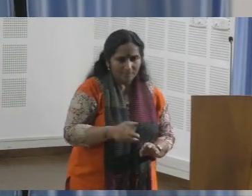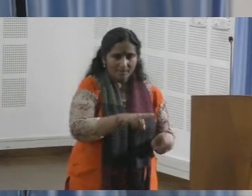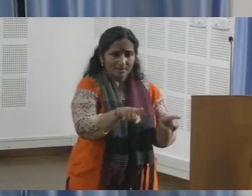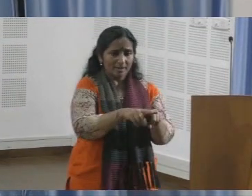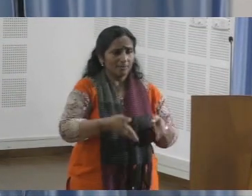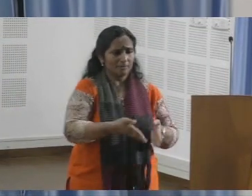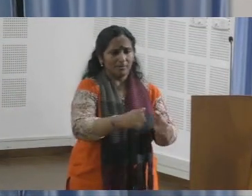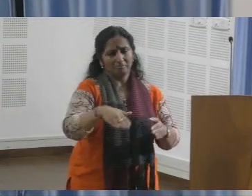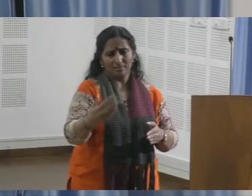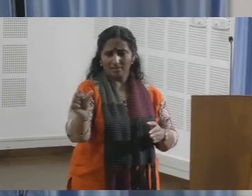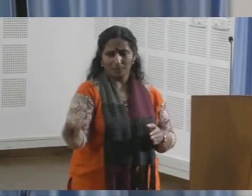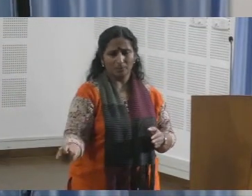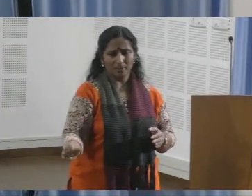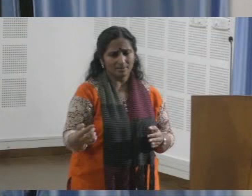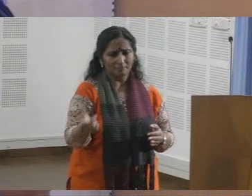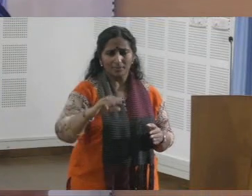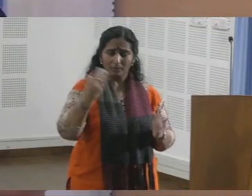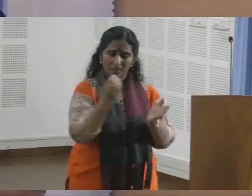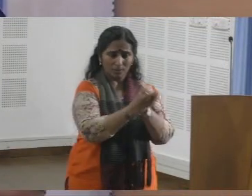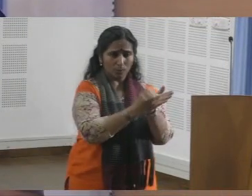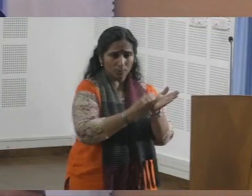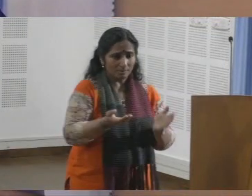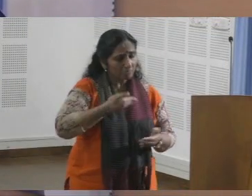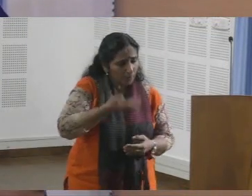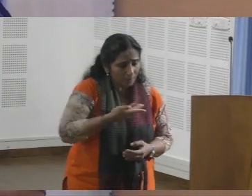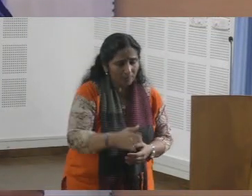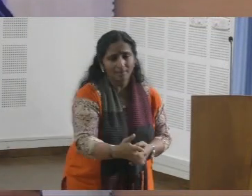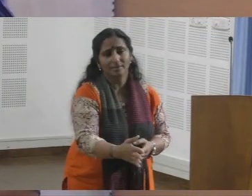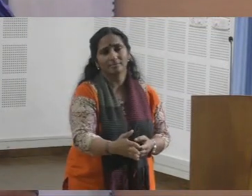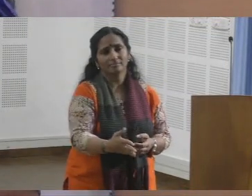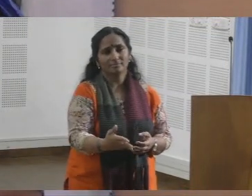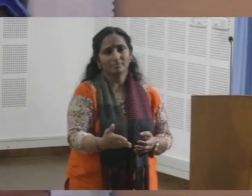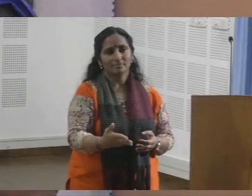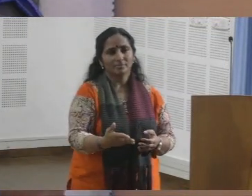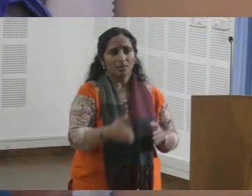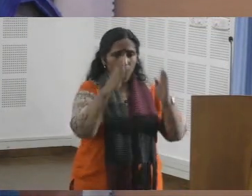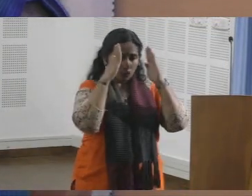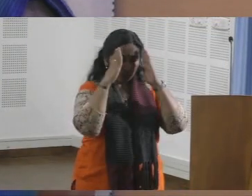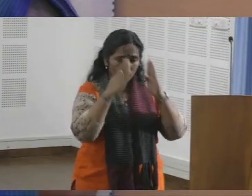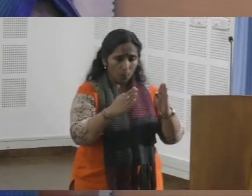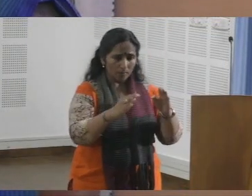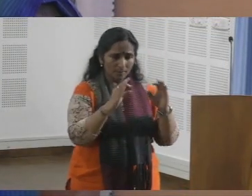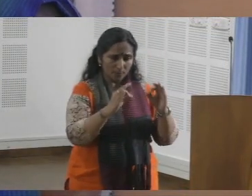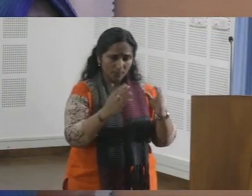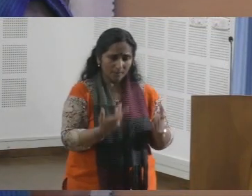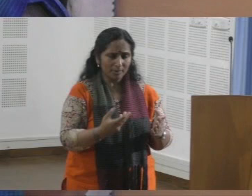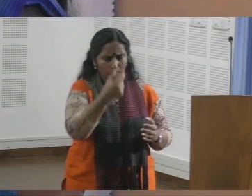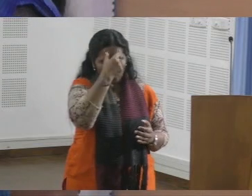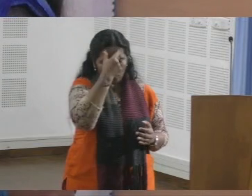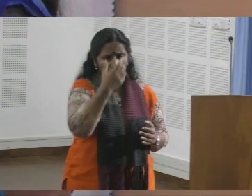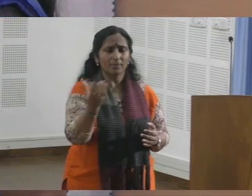ഒരു പ്രൊഫഷണൽ ഒരു കോഴ്സിലും ഞാൻ പഠിച്ചിട്ടില്ല ആ സ്റ്റെപ്സൊന്നും. അത് നമ്മൾ ഒരു പ്രോബ്ലം വരുമ്പോൾ നമ്മളായിട്ട്,